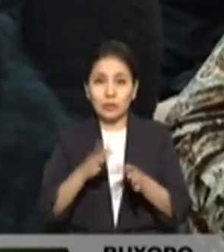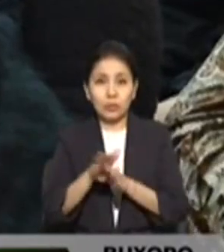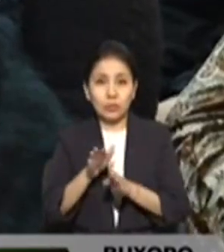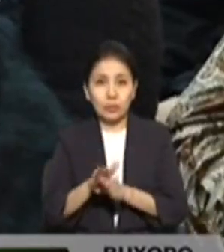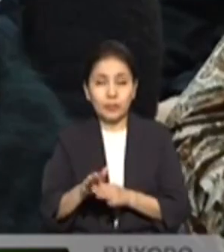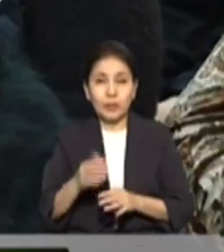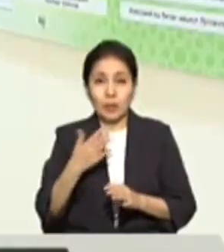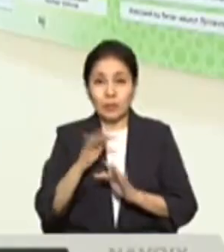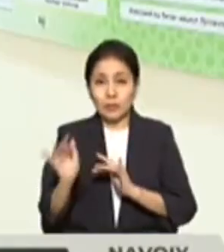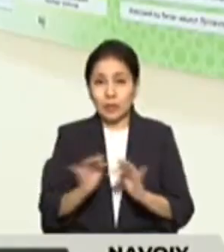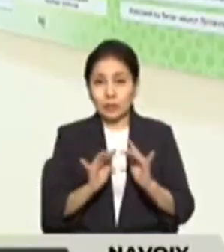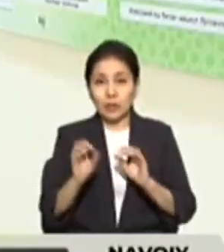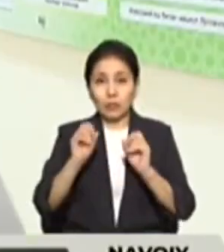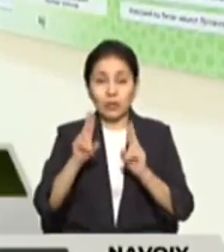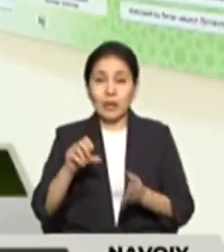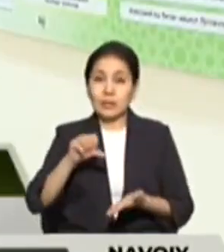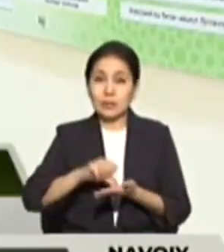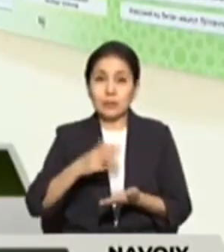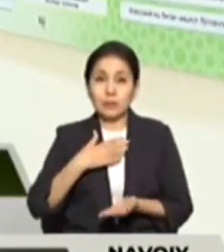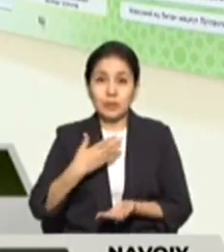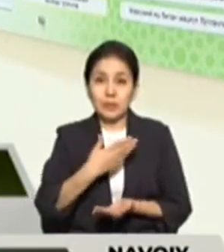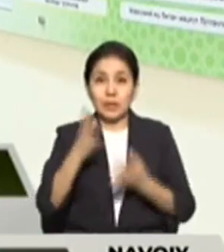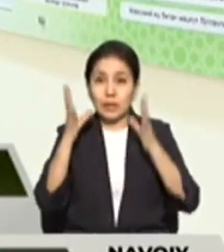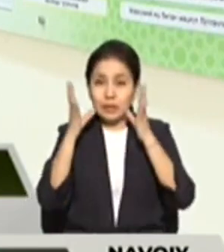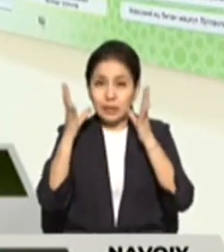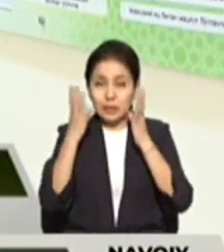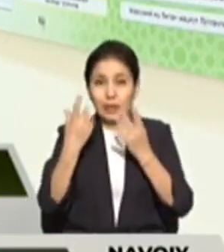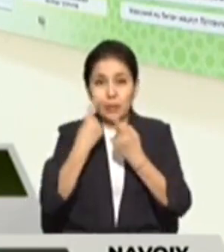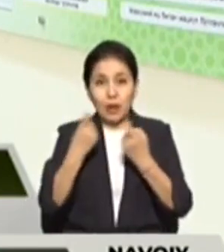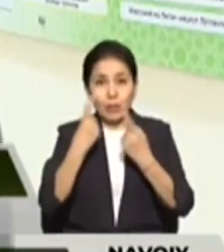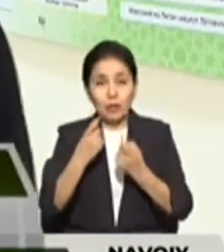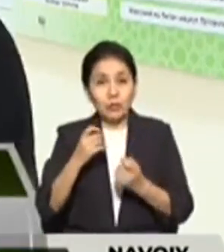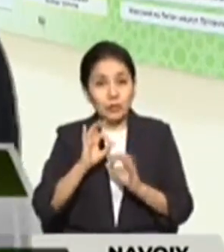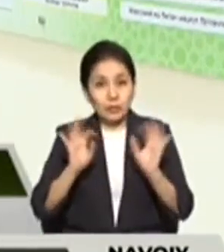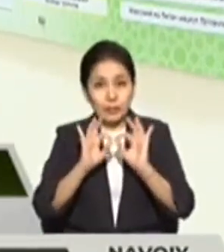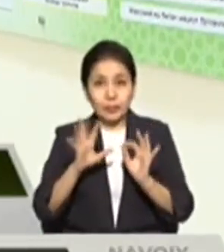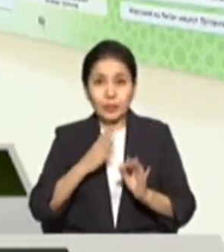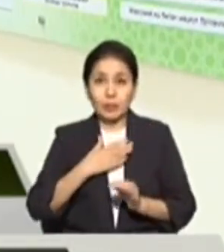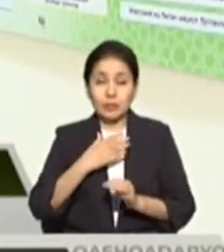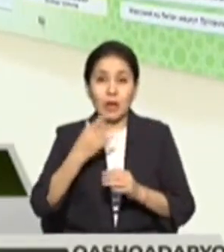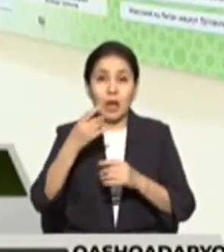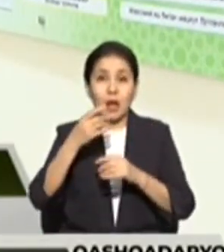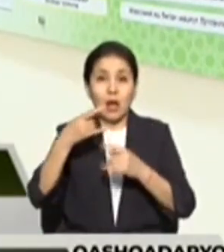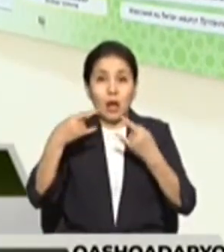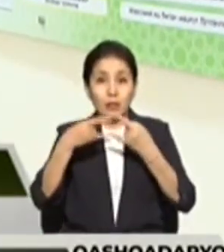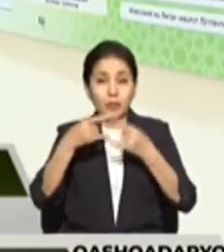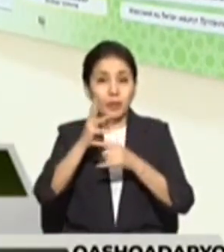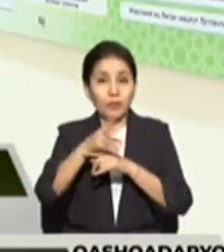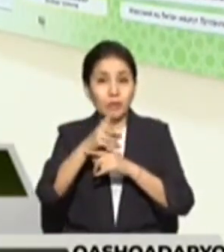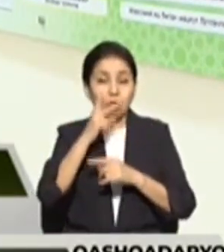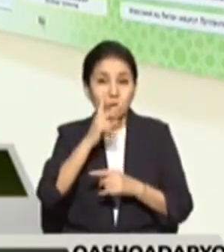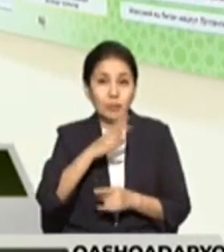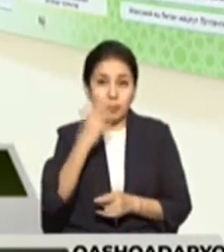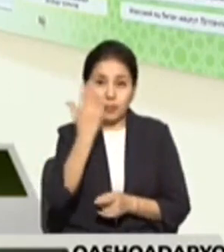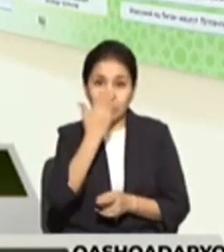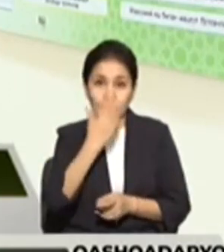borilmoqda. Tadbirda mutaxassislar kelib turib, bizga o'sha diniy ma'lumotlarni berib o'tishdi. Bizga o'sha video ham qo'yib berishdi kino sifatida. Xo'p,